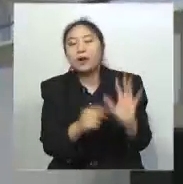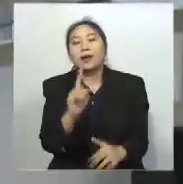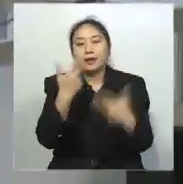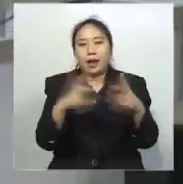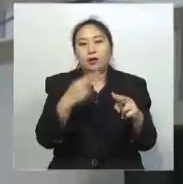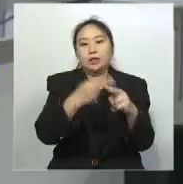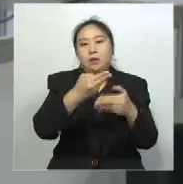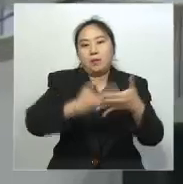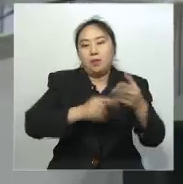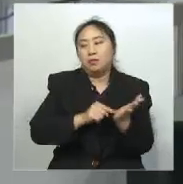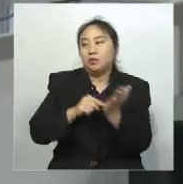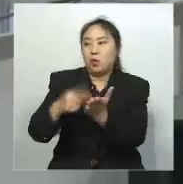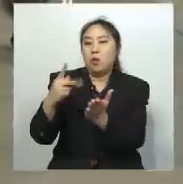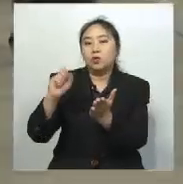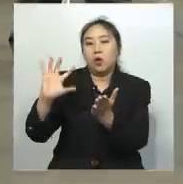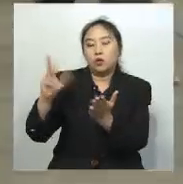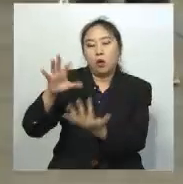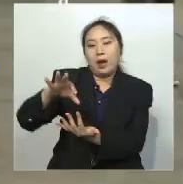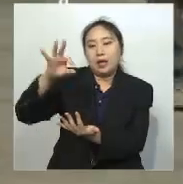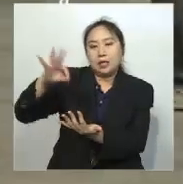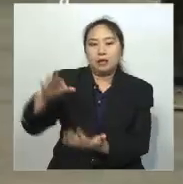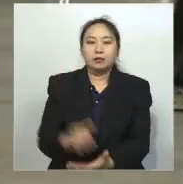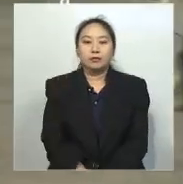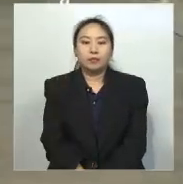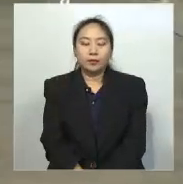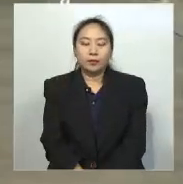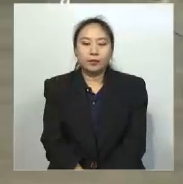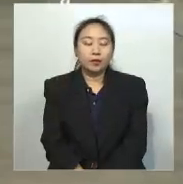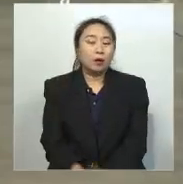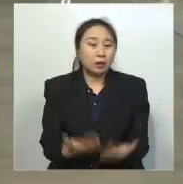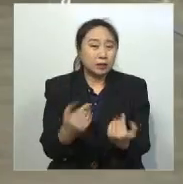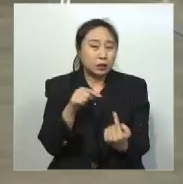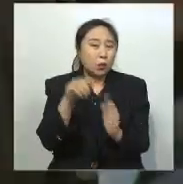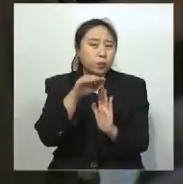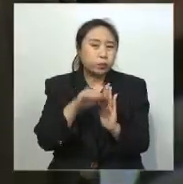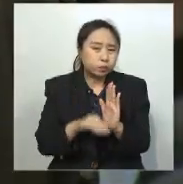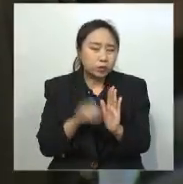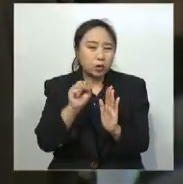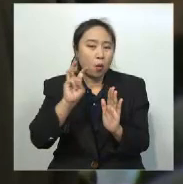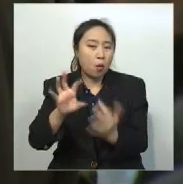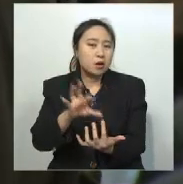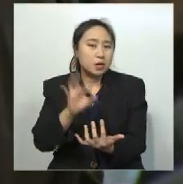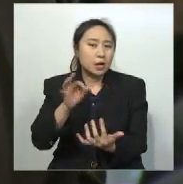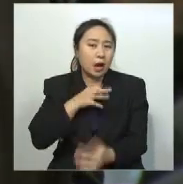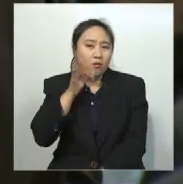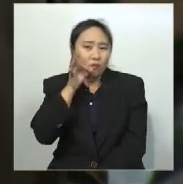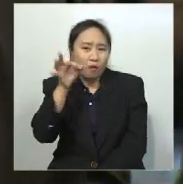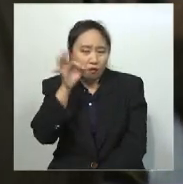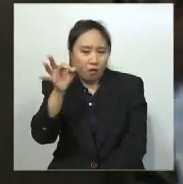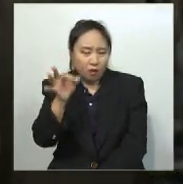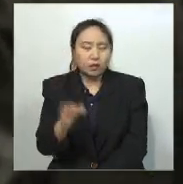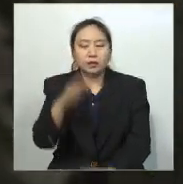คสช.ทำการคัดเลือกต่อไปค่ะส่วนเรื่องร้องเรียนกระบวนการเลือกสว.นั้นนะคะพันตำรวจเอก